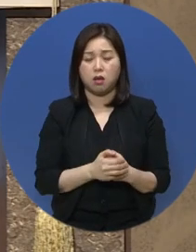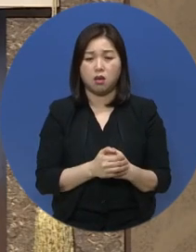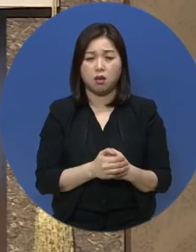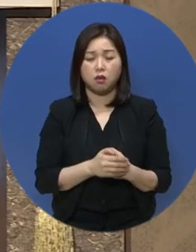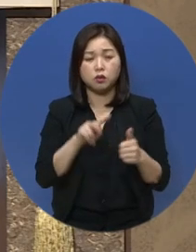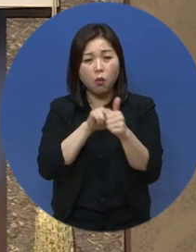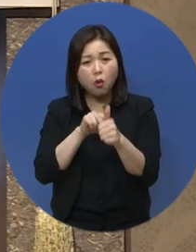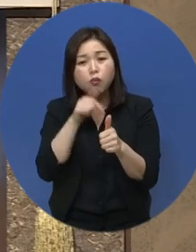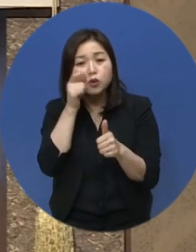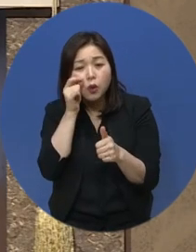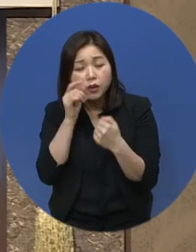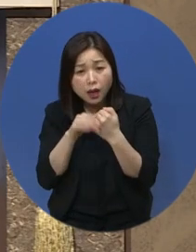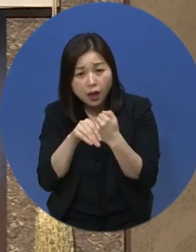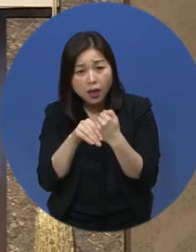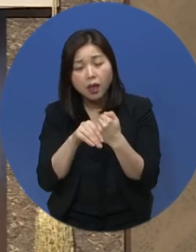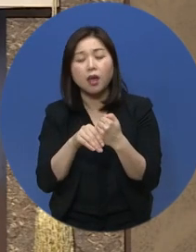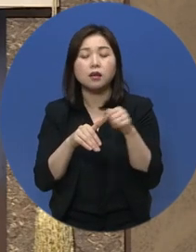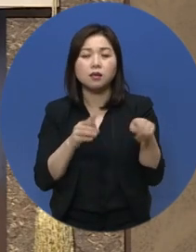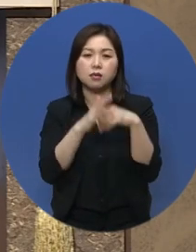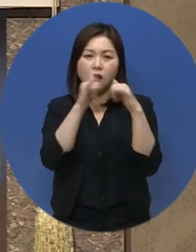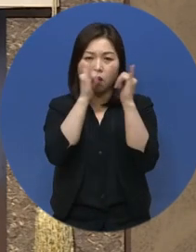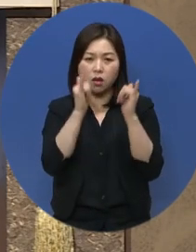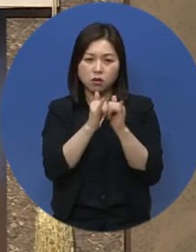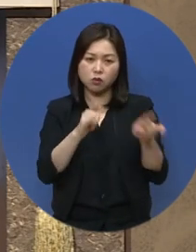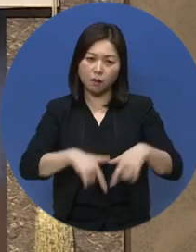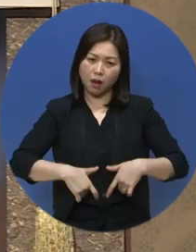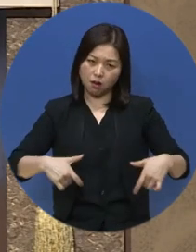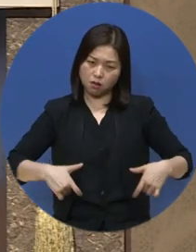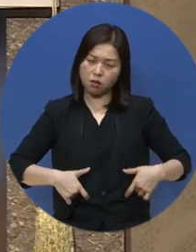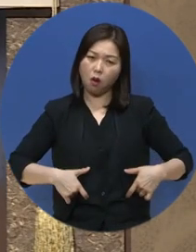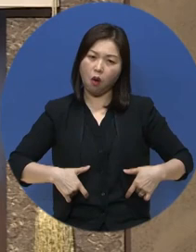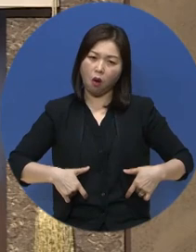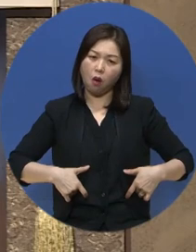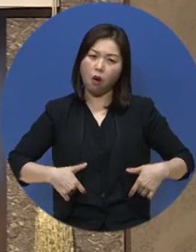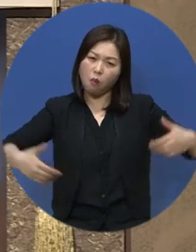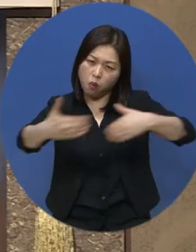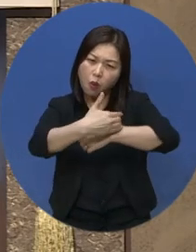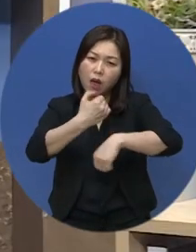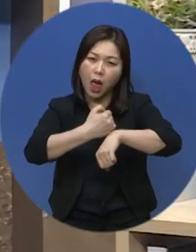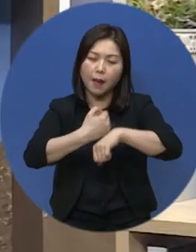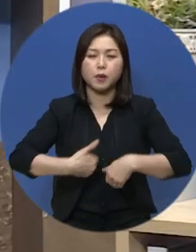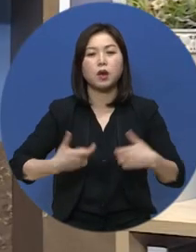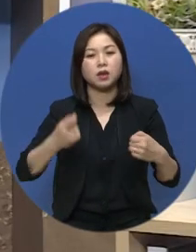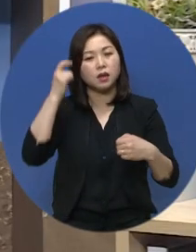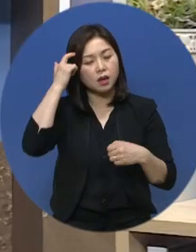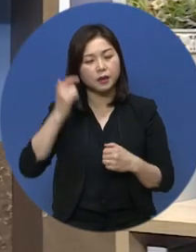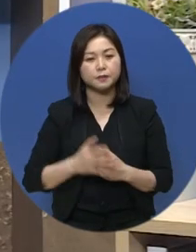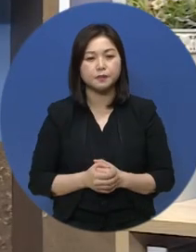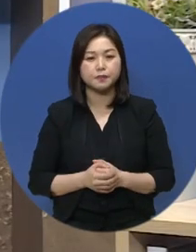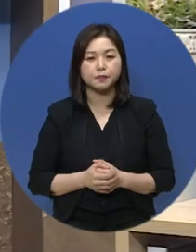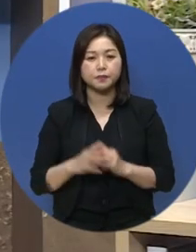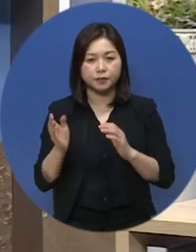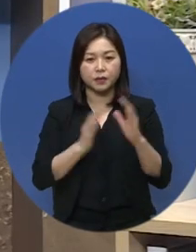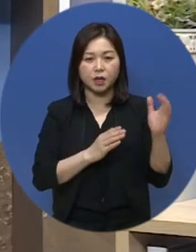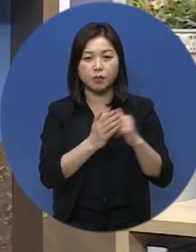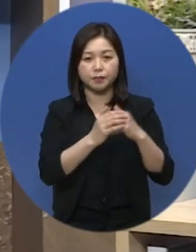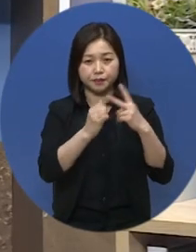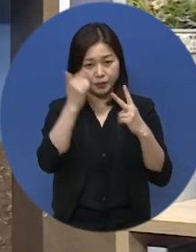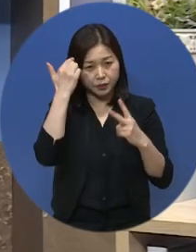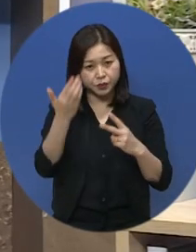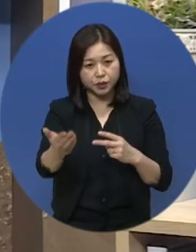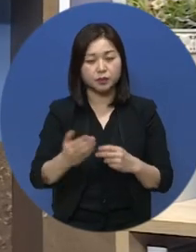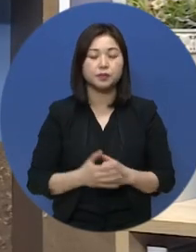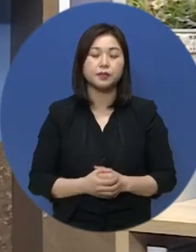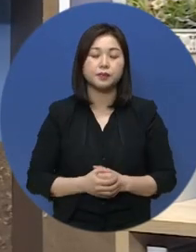부분에 대해서는 좀 관용해야 되지 않을까. 그런 생각이 좀 듭니다. 네, 맞습니다. 네. 그럼 이제 다음 질문으로